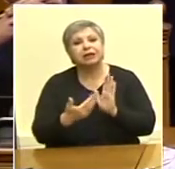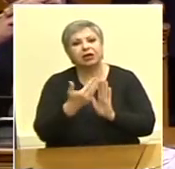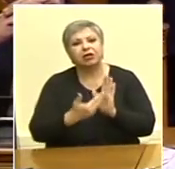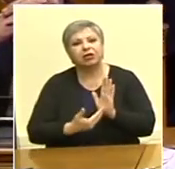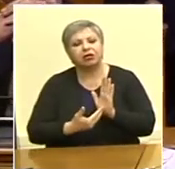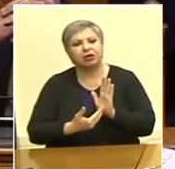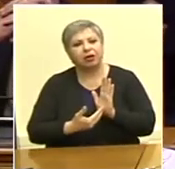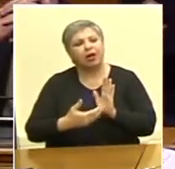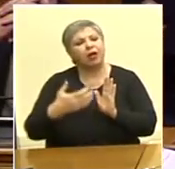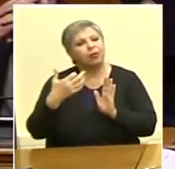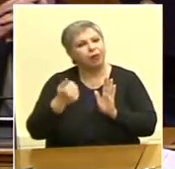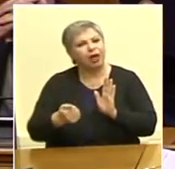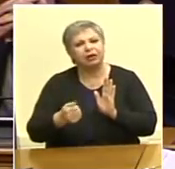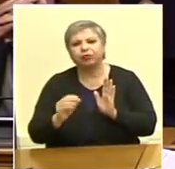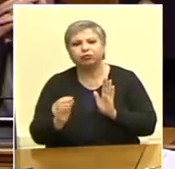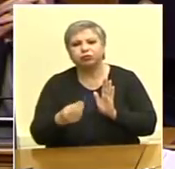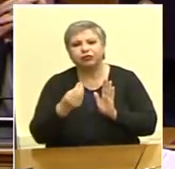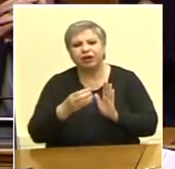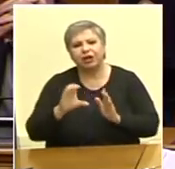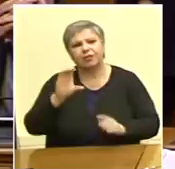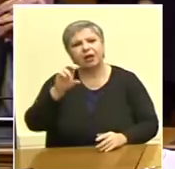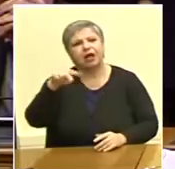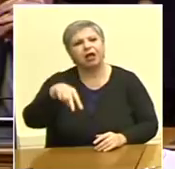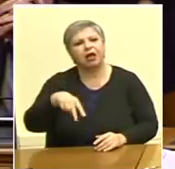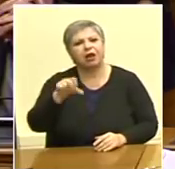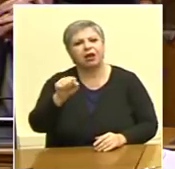την Ελστάτ. Το